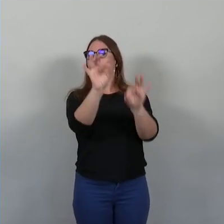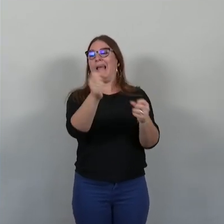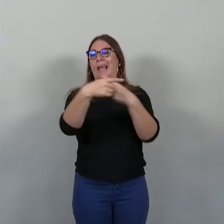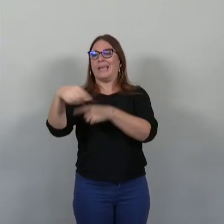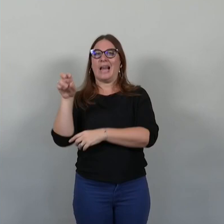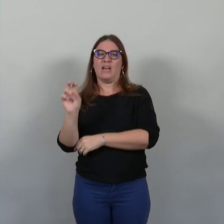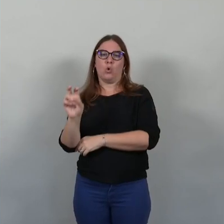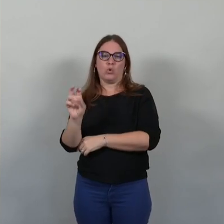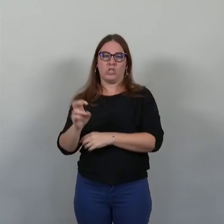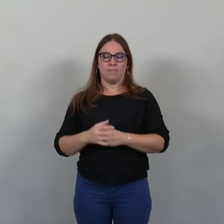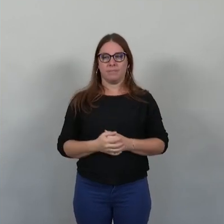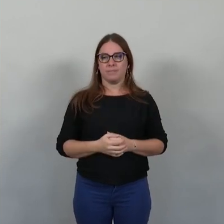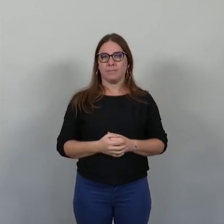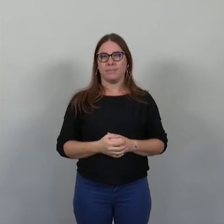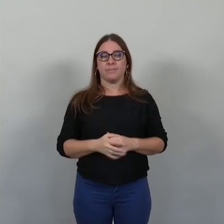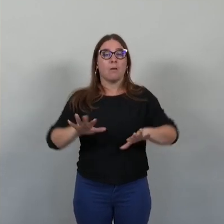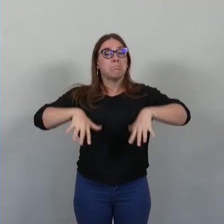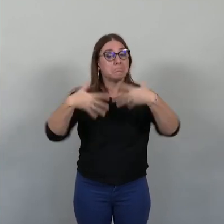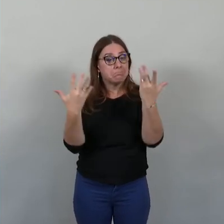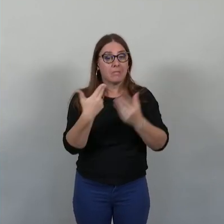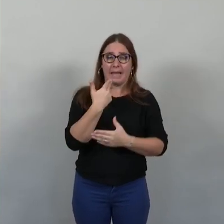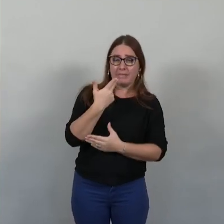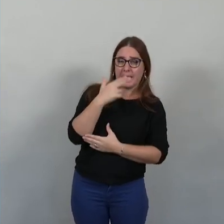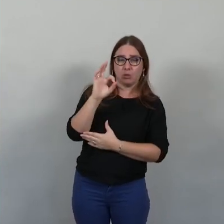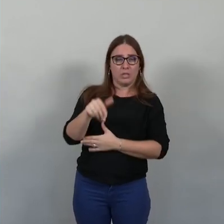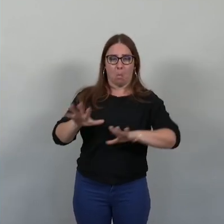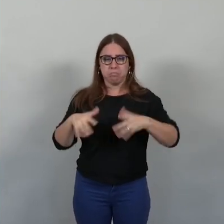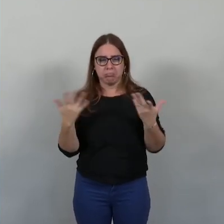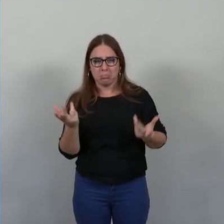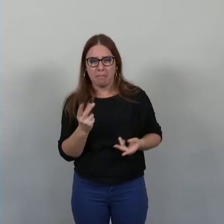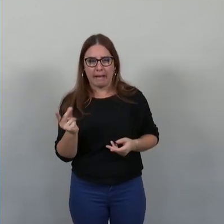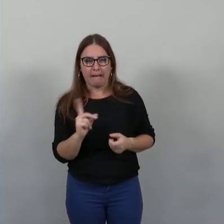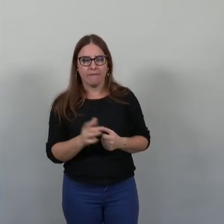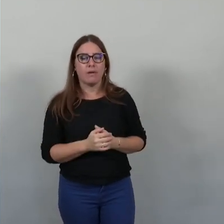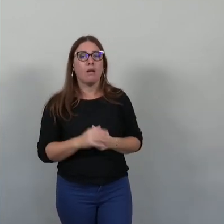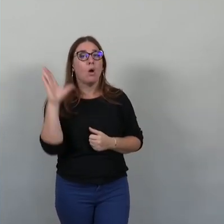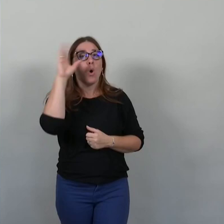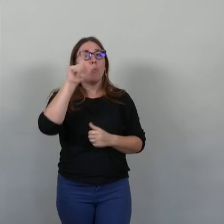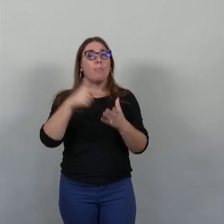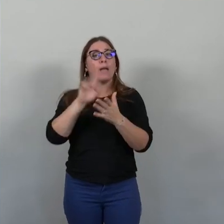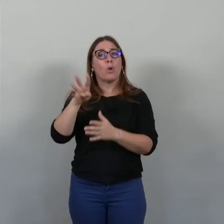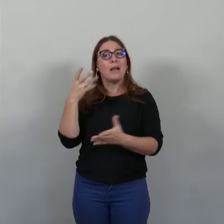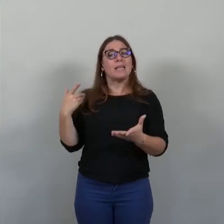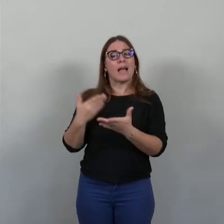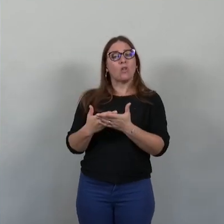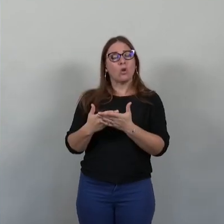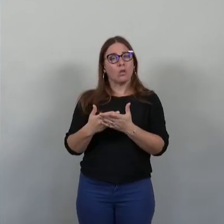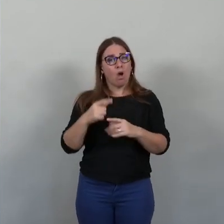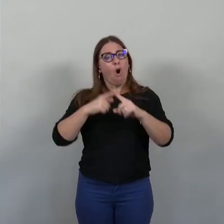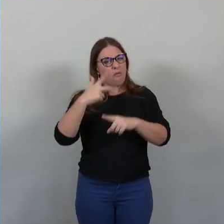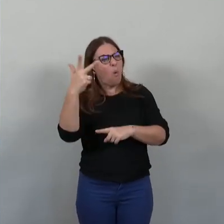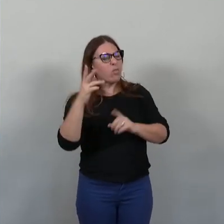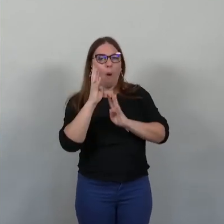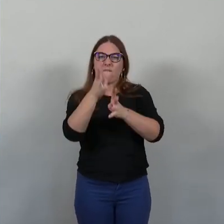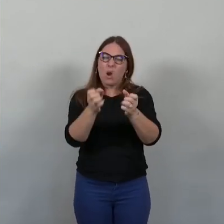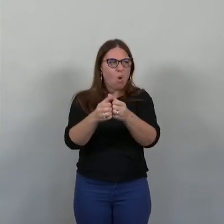d'écologie peu importe l'efficacité de votre action je rappelle qu'en 2014 vous aviez promis de tripler la part modale du